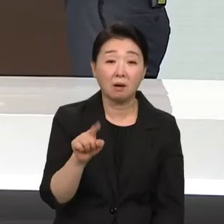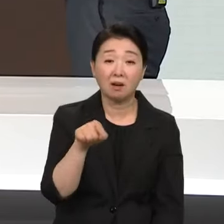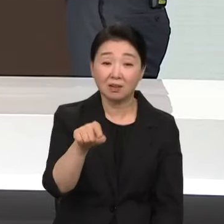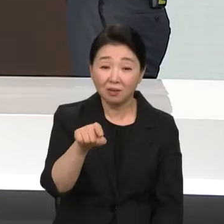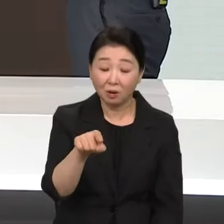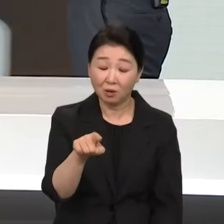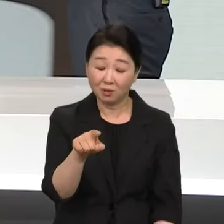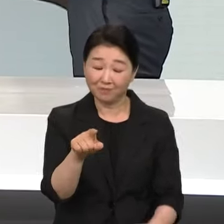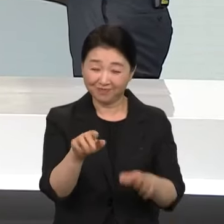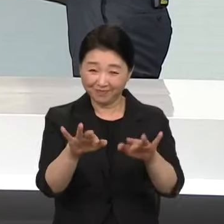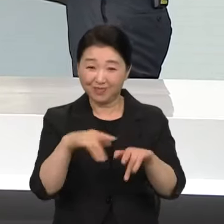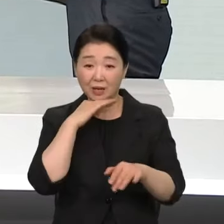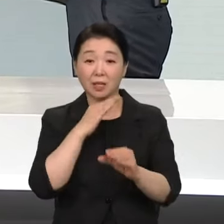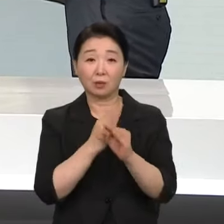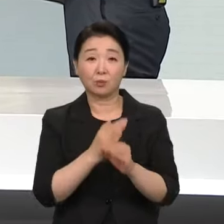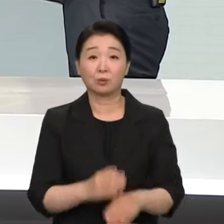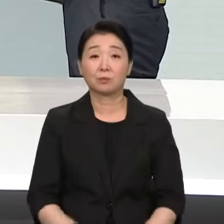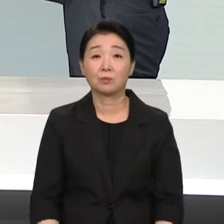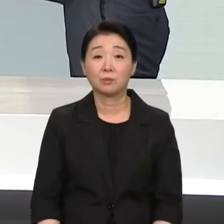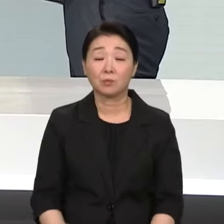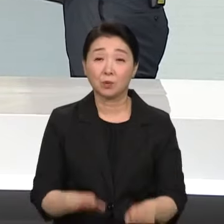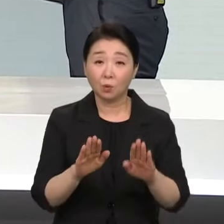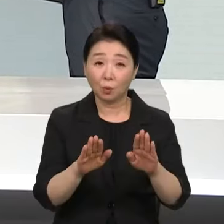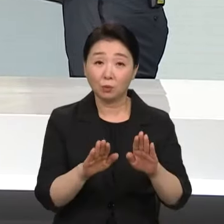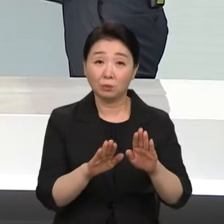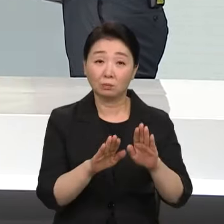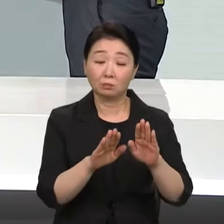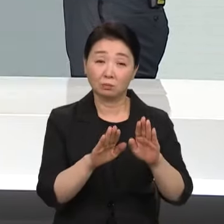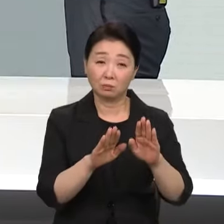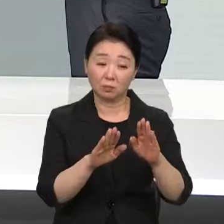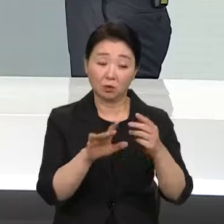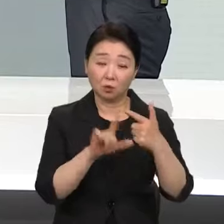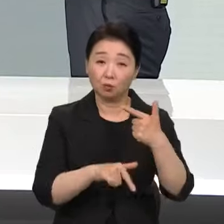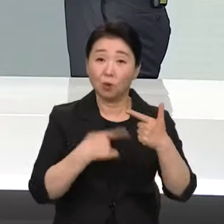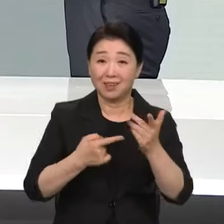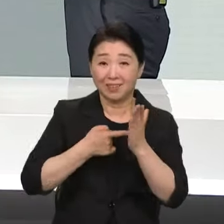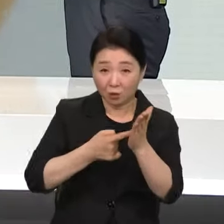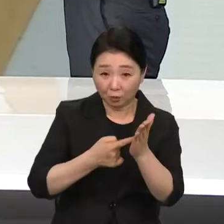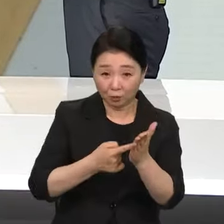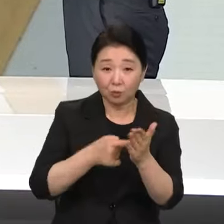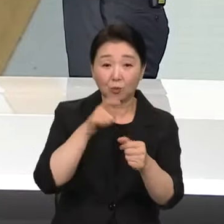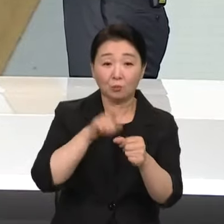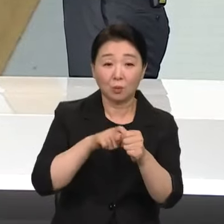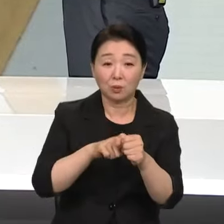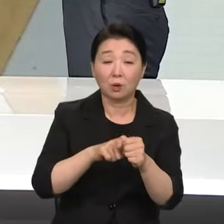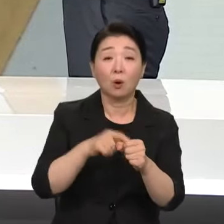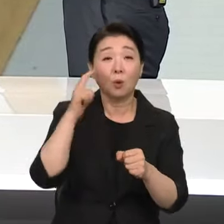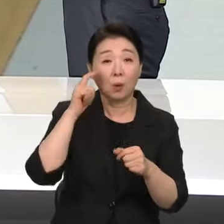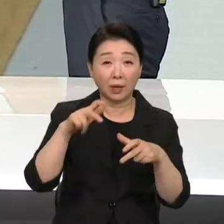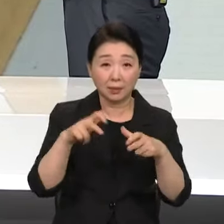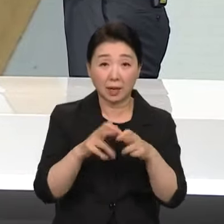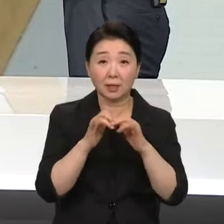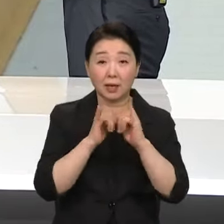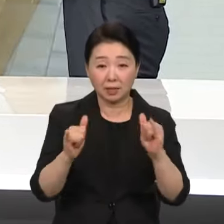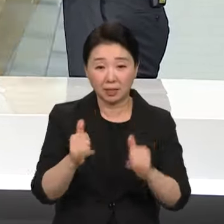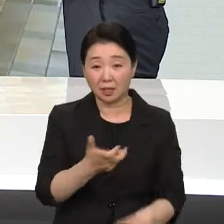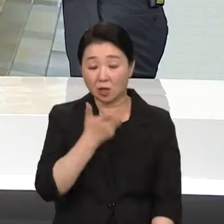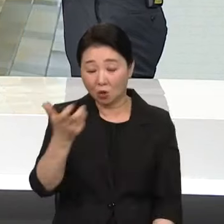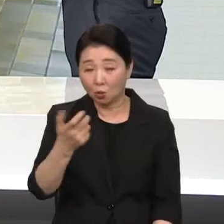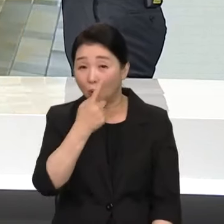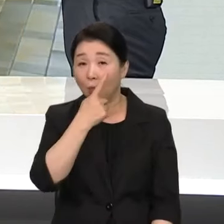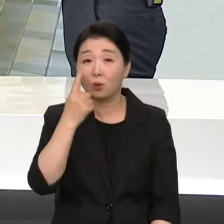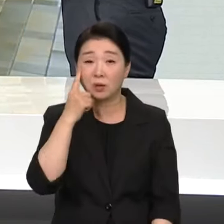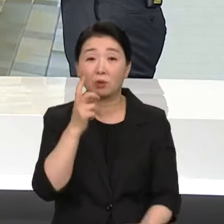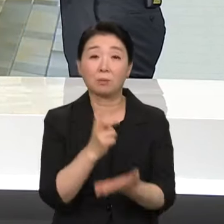보좌진들이 이렇게 기다리고 있는 겁니다 오는 1일 날 법안을 접수하기 위해서인데요이 법안이 그 장애인들의 교통 이동을 보장해 주는